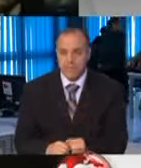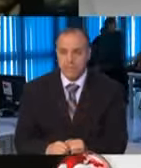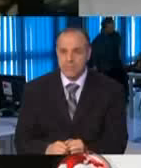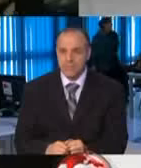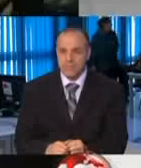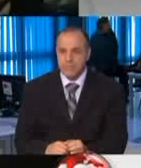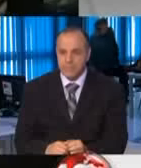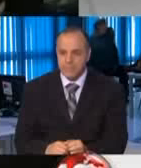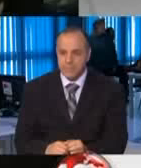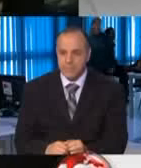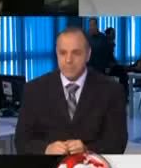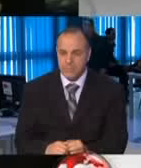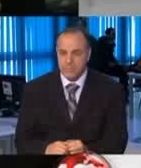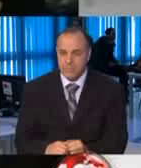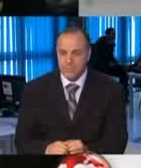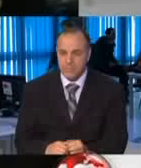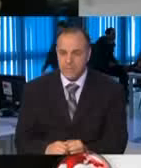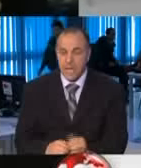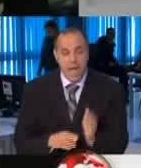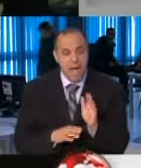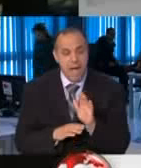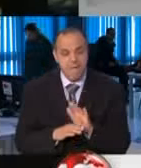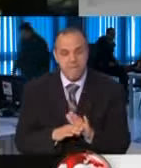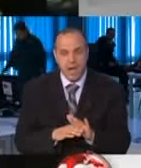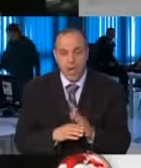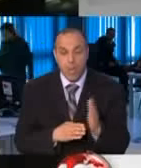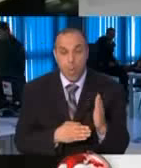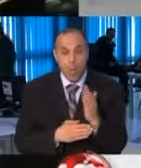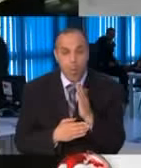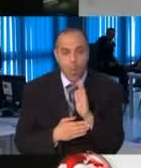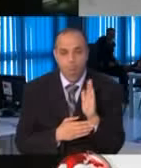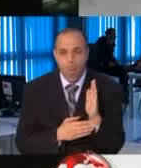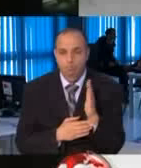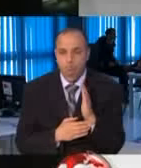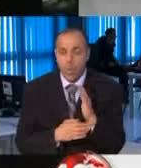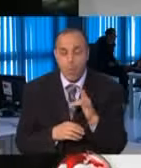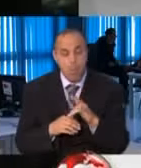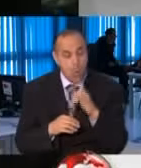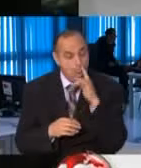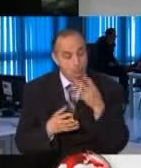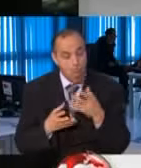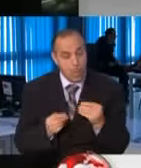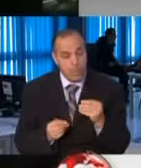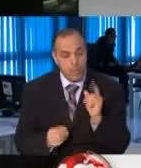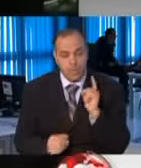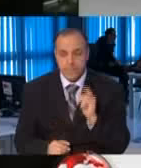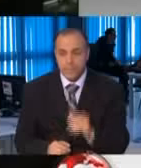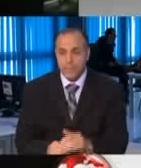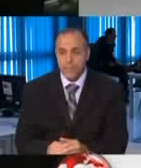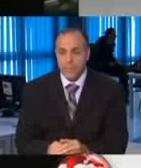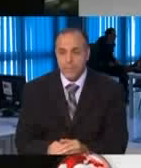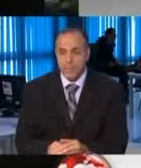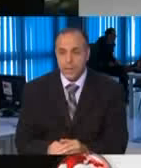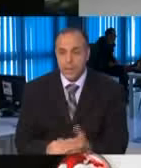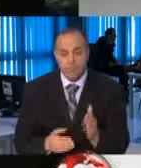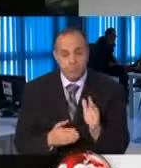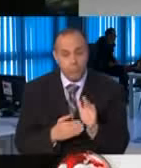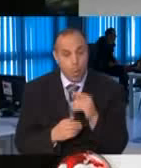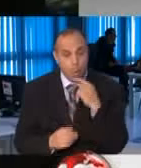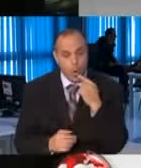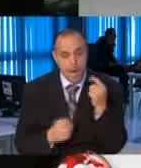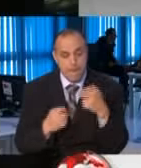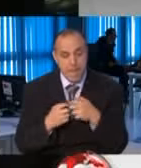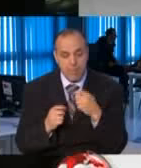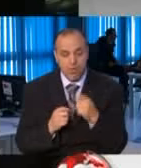بشي معناتها للحفاظ على الحيتانيات اللي هما من الكائنات المهدد بالانقراض. دار العالم هو خاطر بما انه